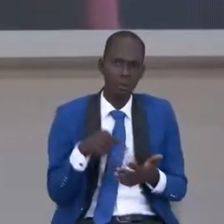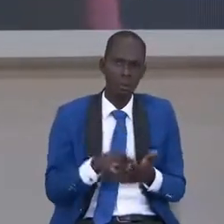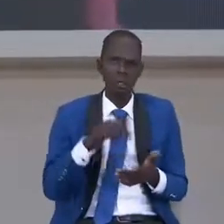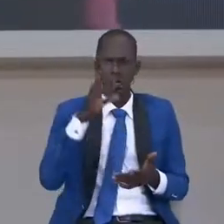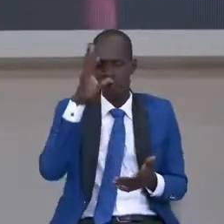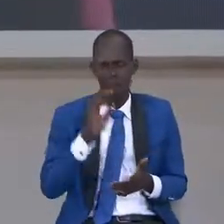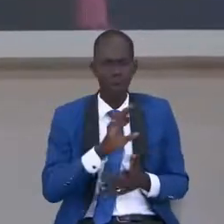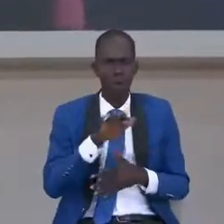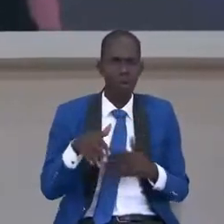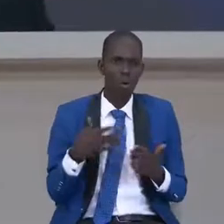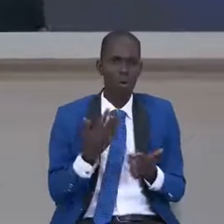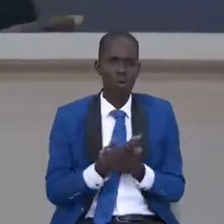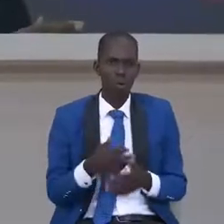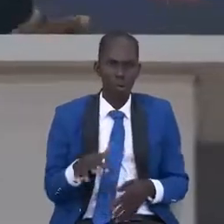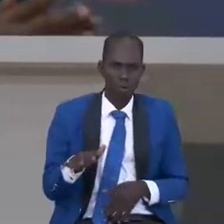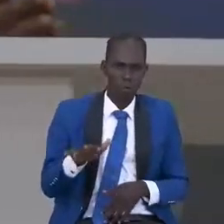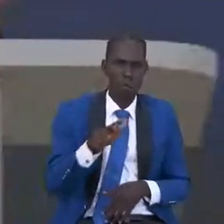Verset